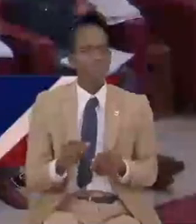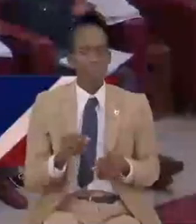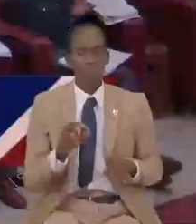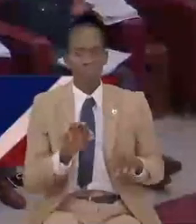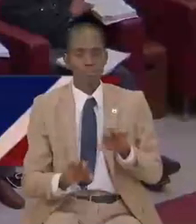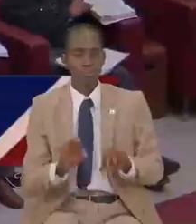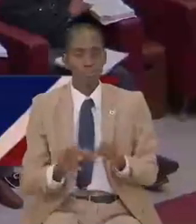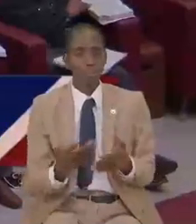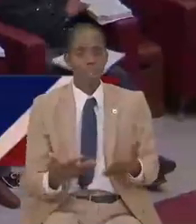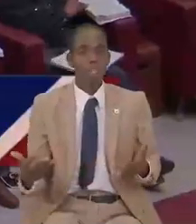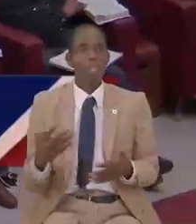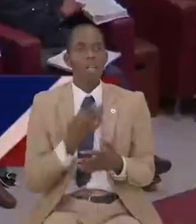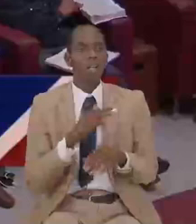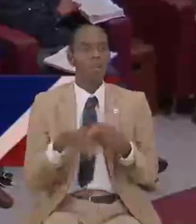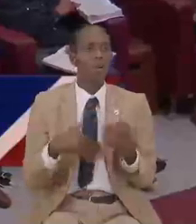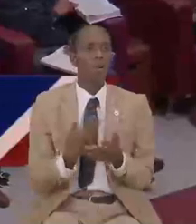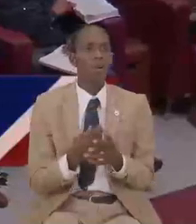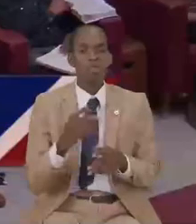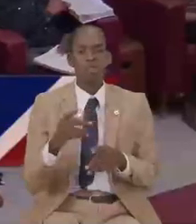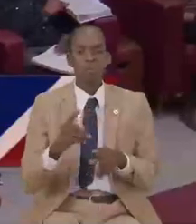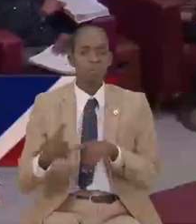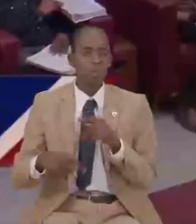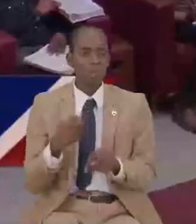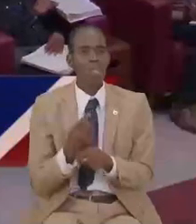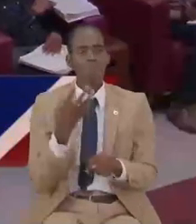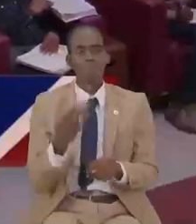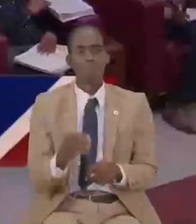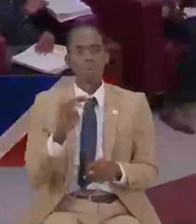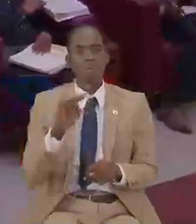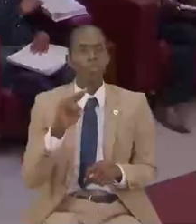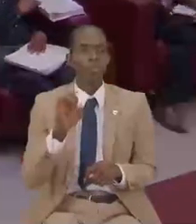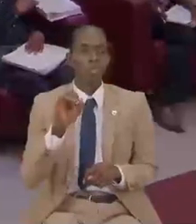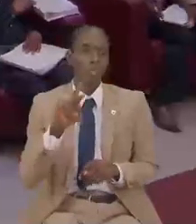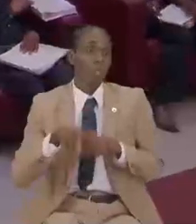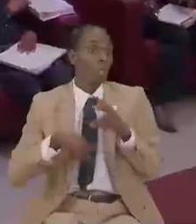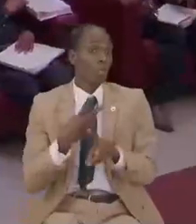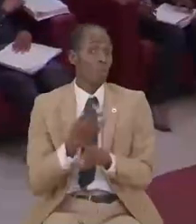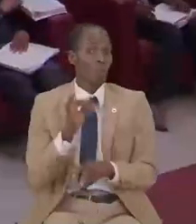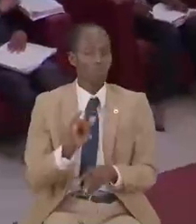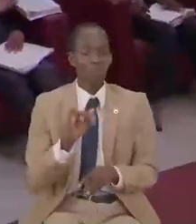la cornemuse et de toutes sortes d'instruments, c'est-à-dire